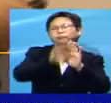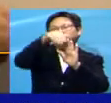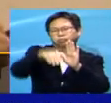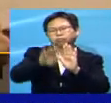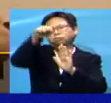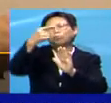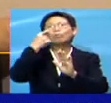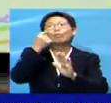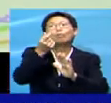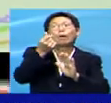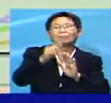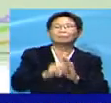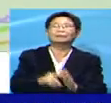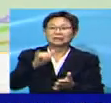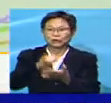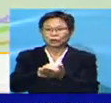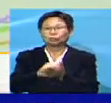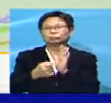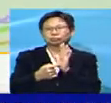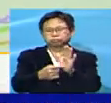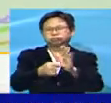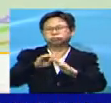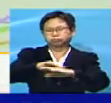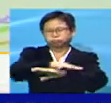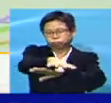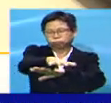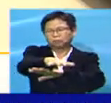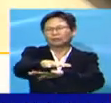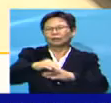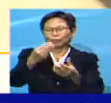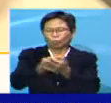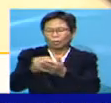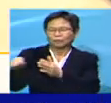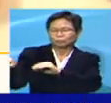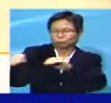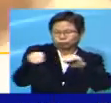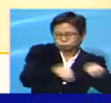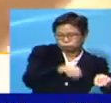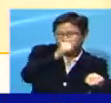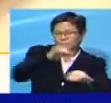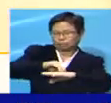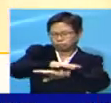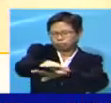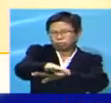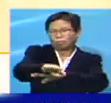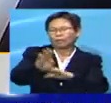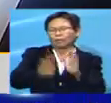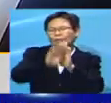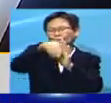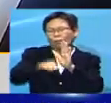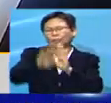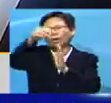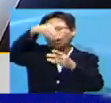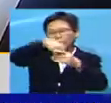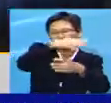mata wang. Sentimen ini dilihat memberikan kesan kepada aliran modal kerana ia mempengaruhi pergerakan modal masuk